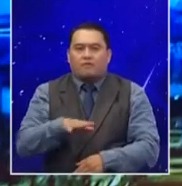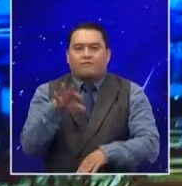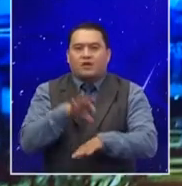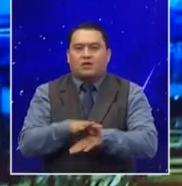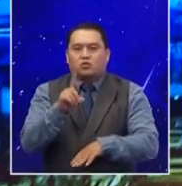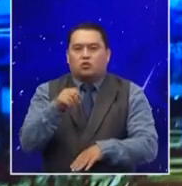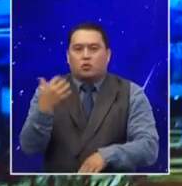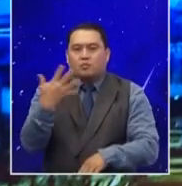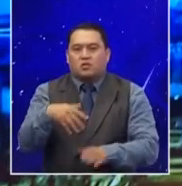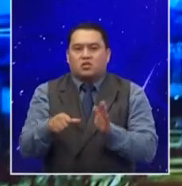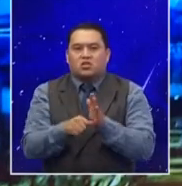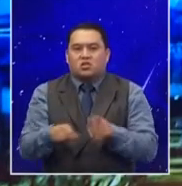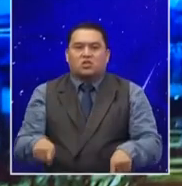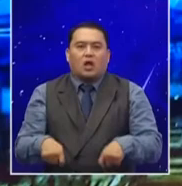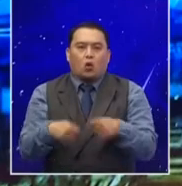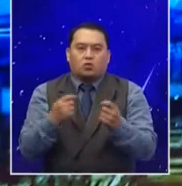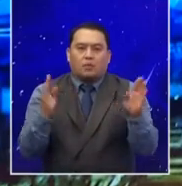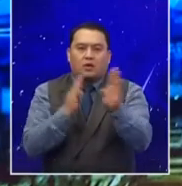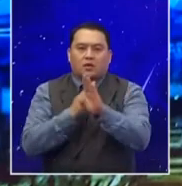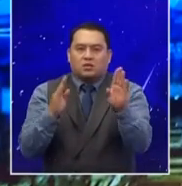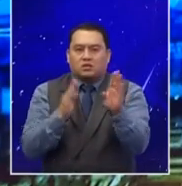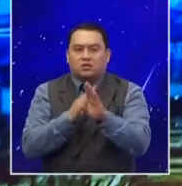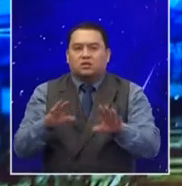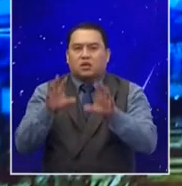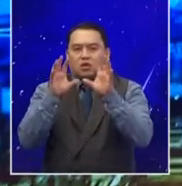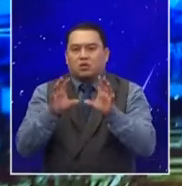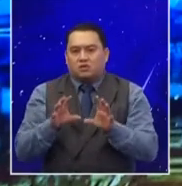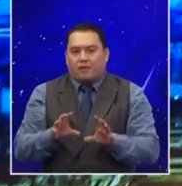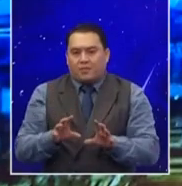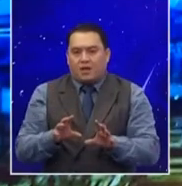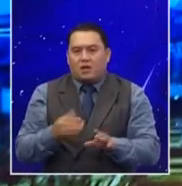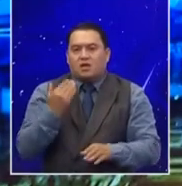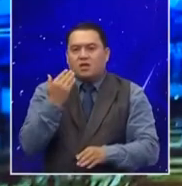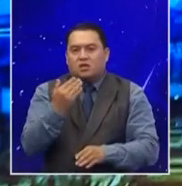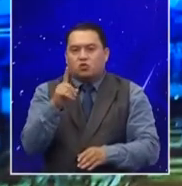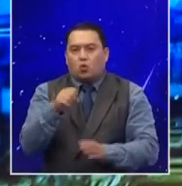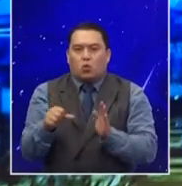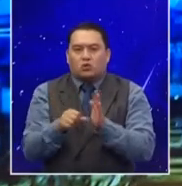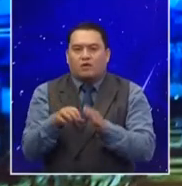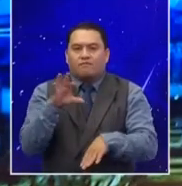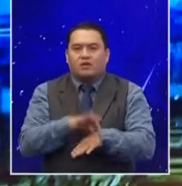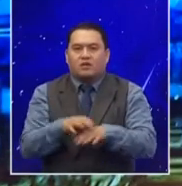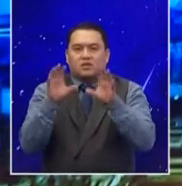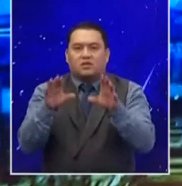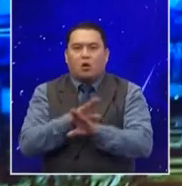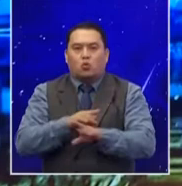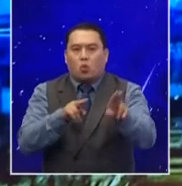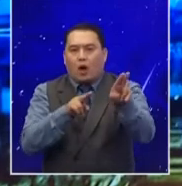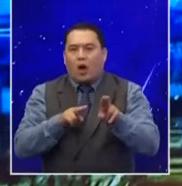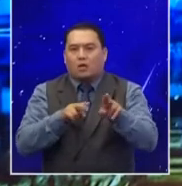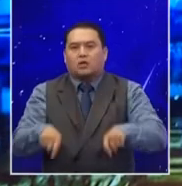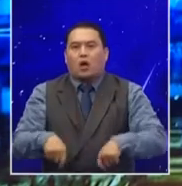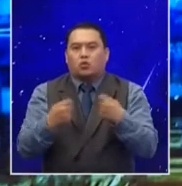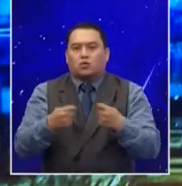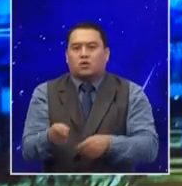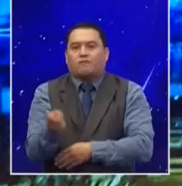выявлено 156 нарушений природоохранного законодательства. Из них 106 фактов за незаконную охоту и